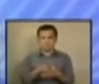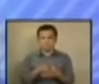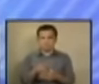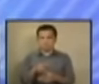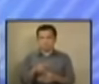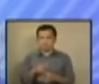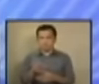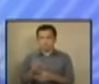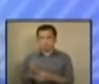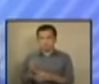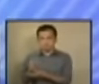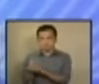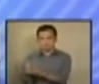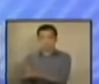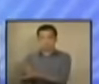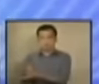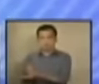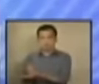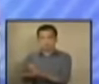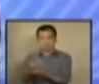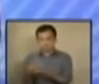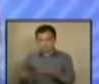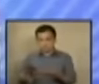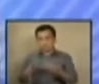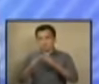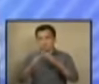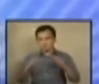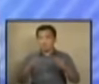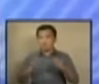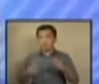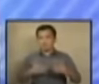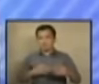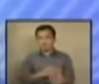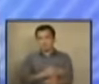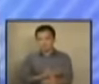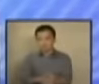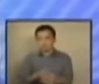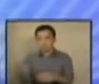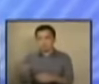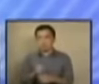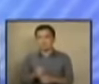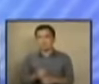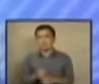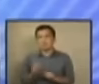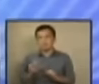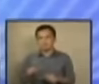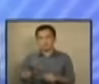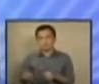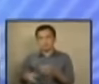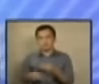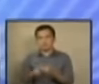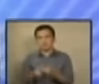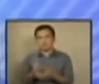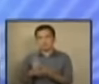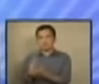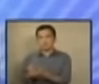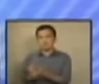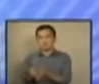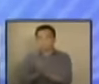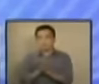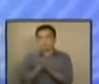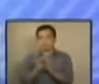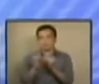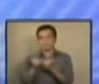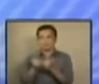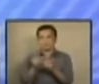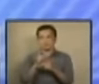siyang tulungan na kunin yung mga gamit na doon sa bahay, kunin yung anak niya. Okay. Meron din po, pwede rin po namin siyang tulungan na humingi po ng barangay